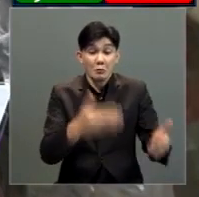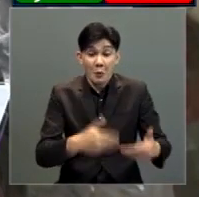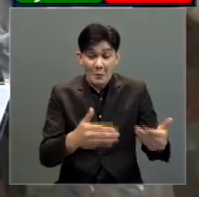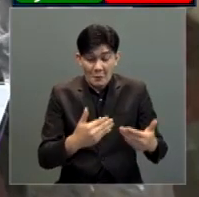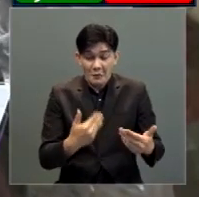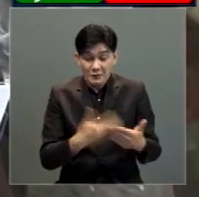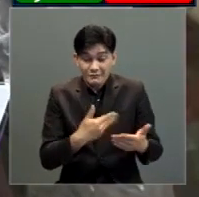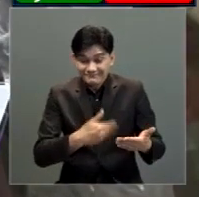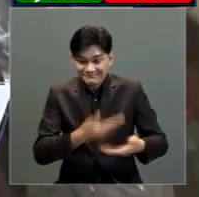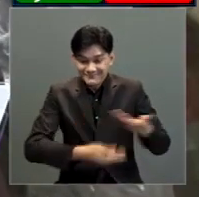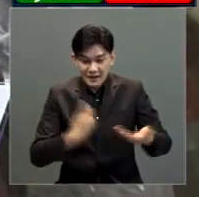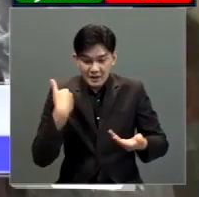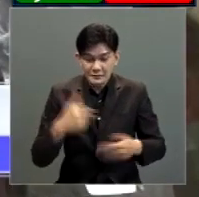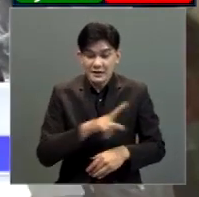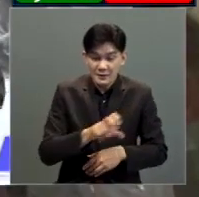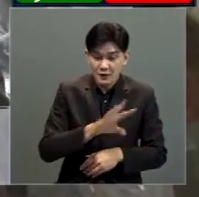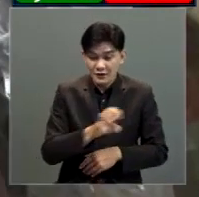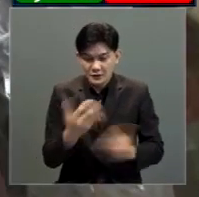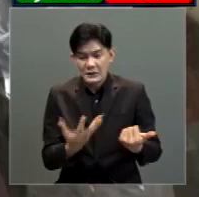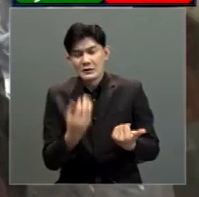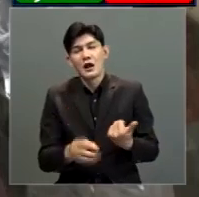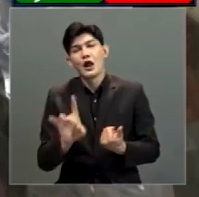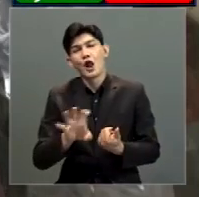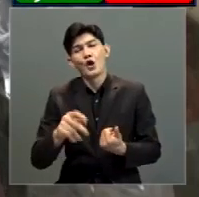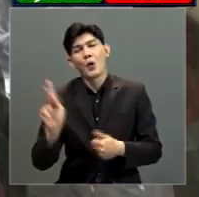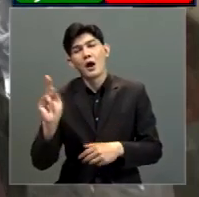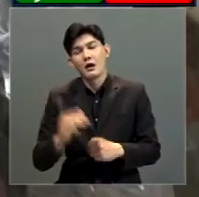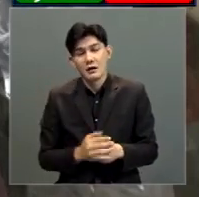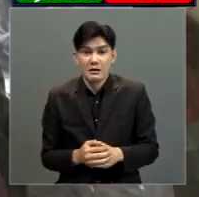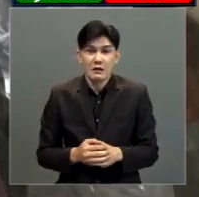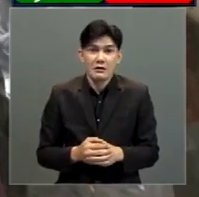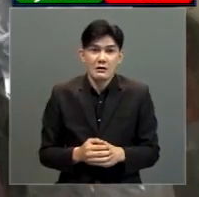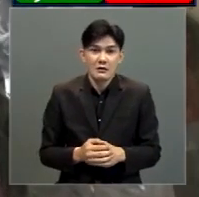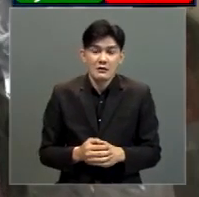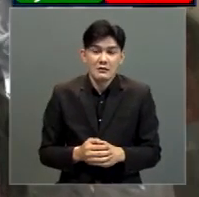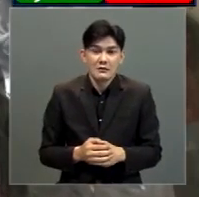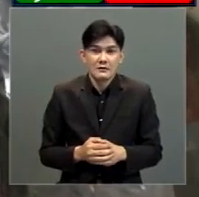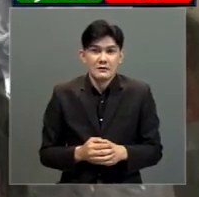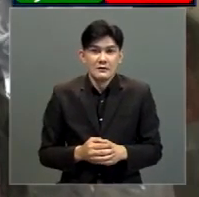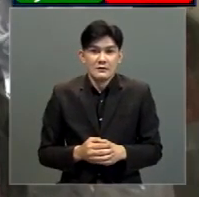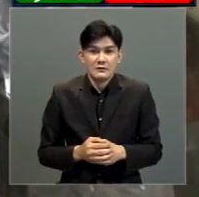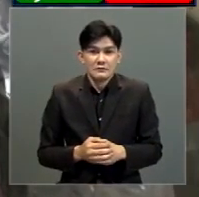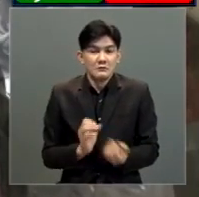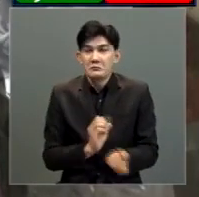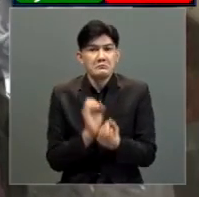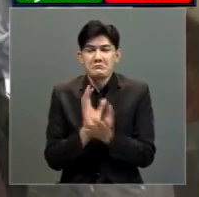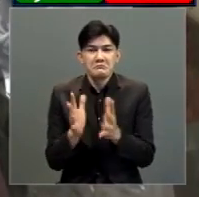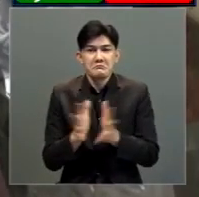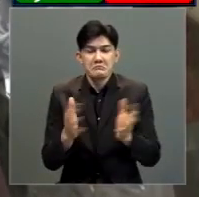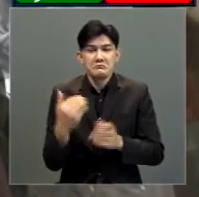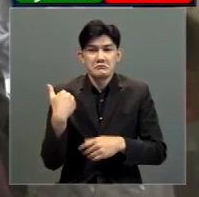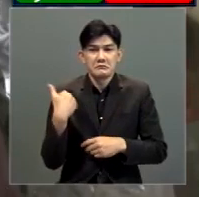ได้300 400มาได้100กว่าบาทอย่างเงี้ยคือมันผลกระทบเยอะเลย